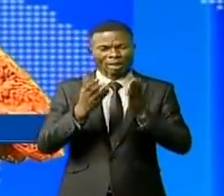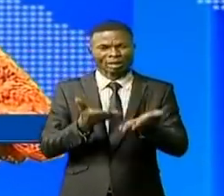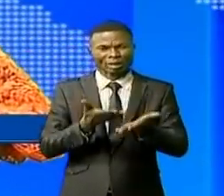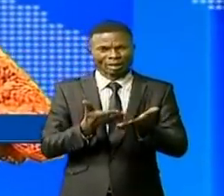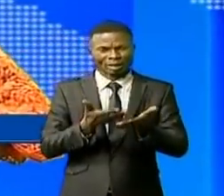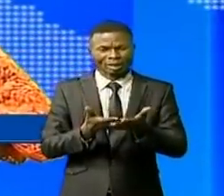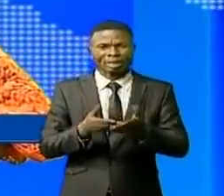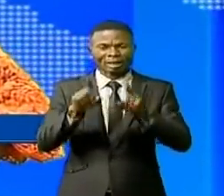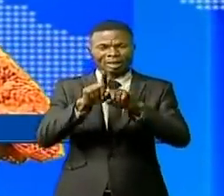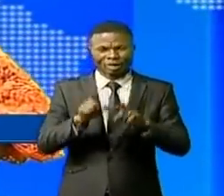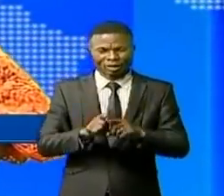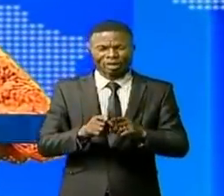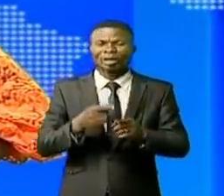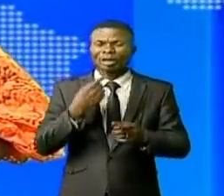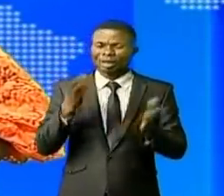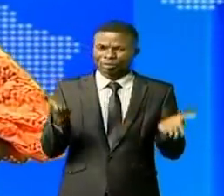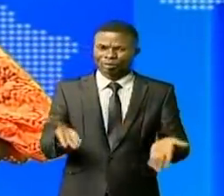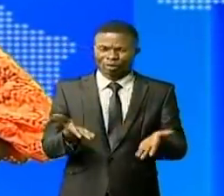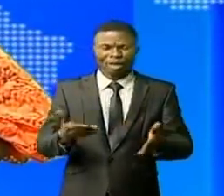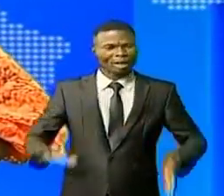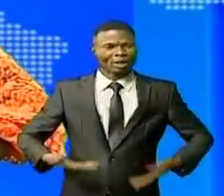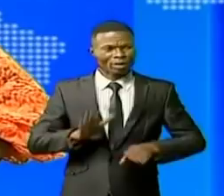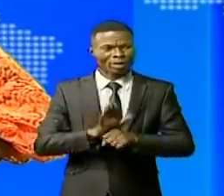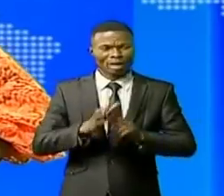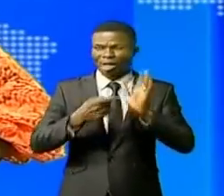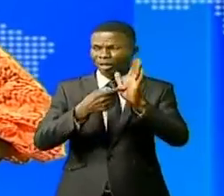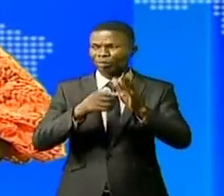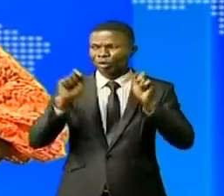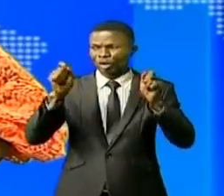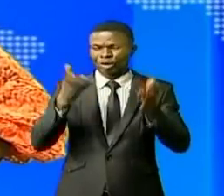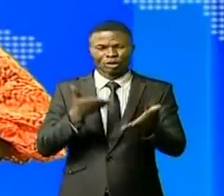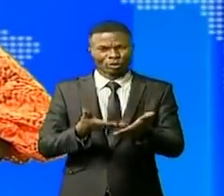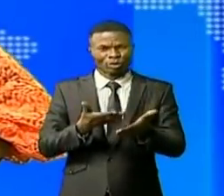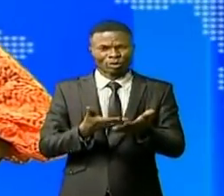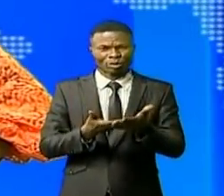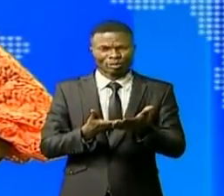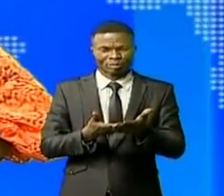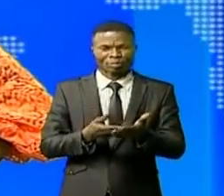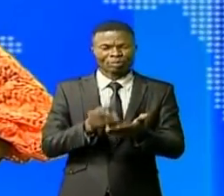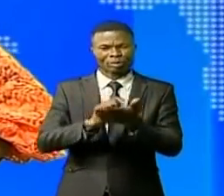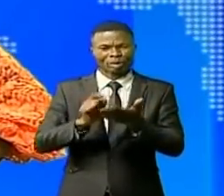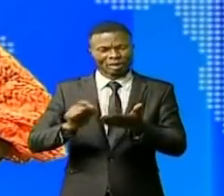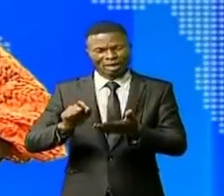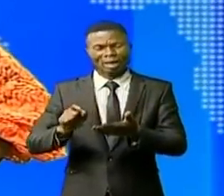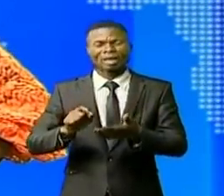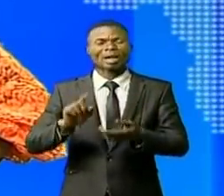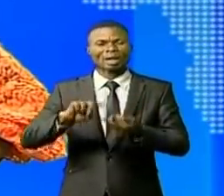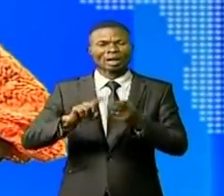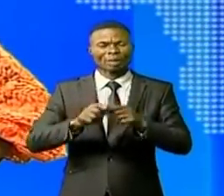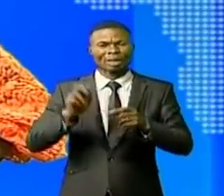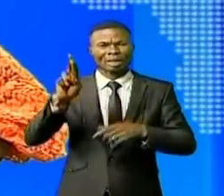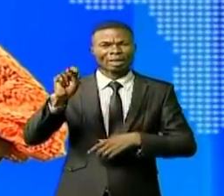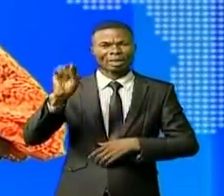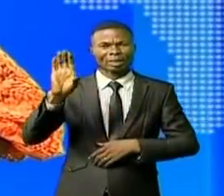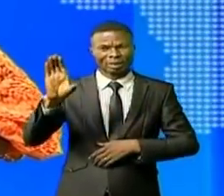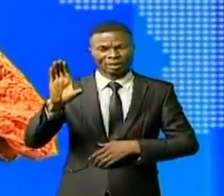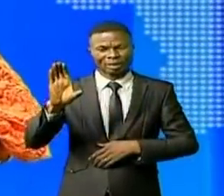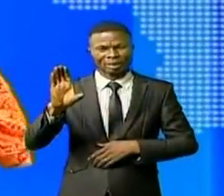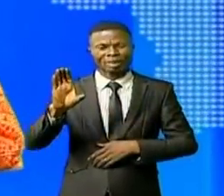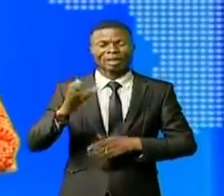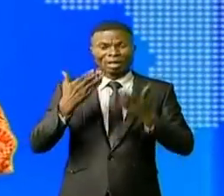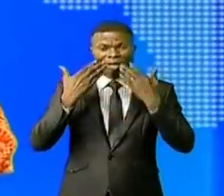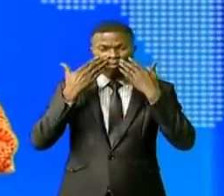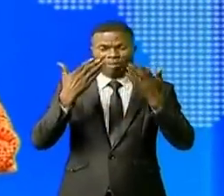de Malentendant. Nous étions heureux de vous présenter ce journal écrit par Joël Kayembe.